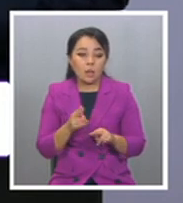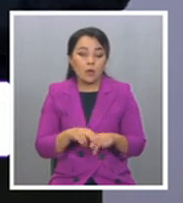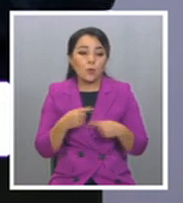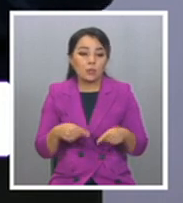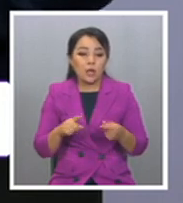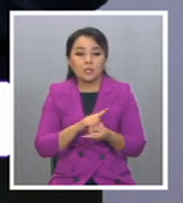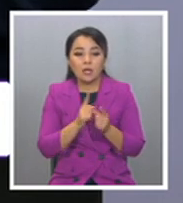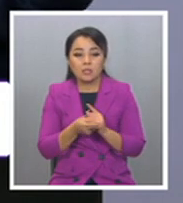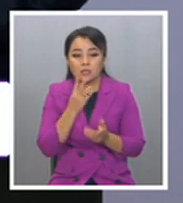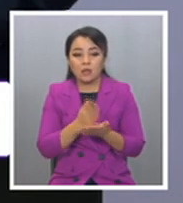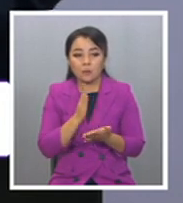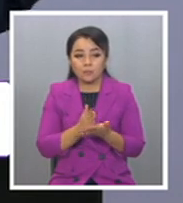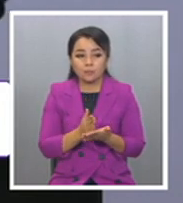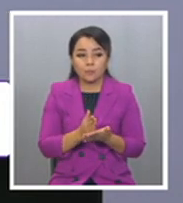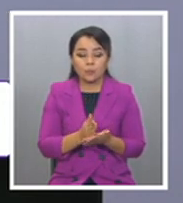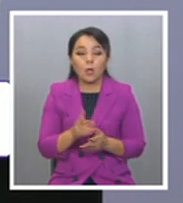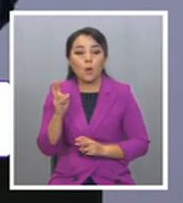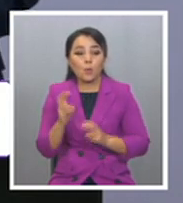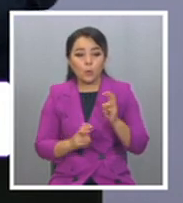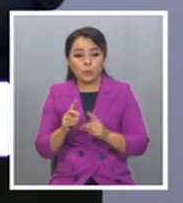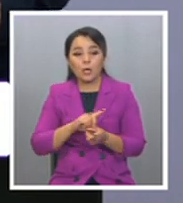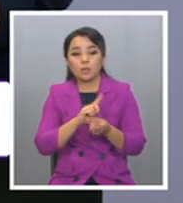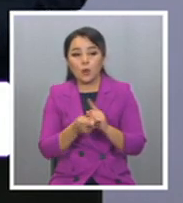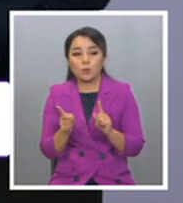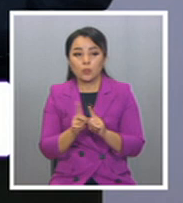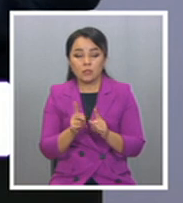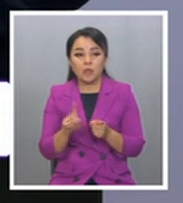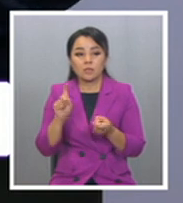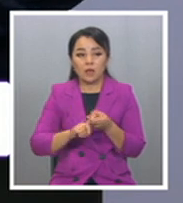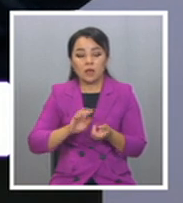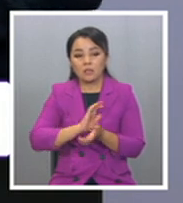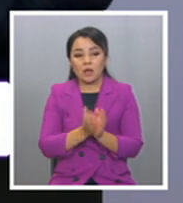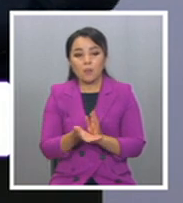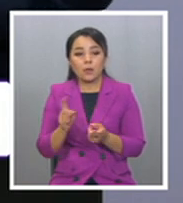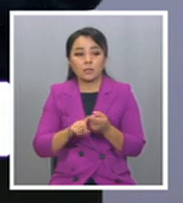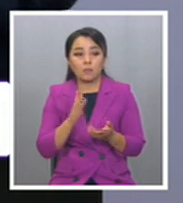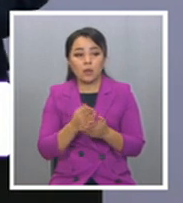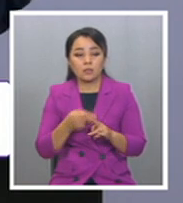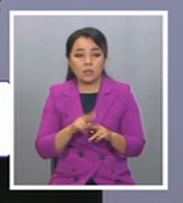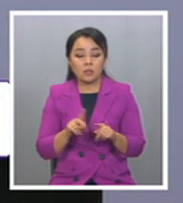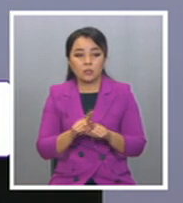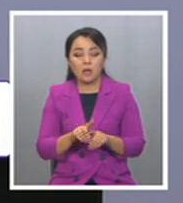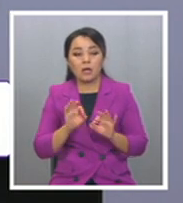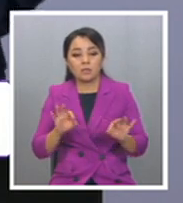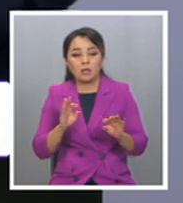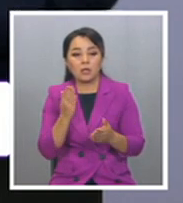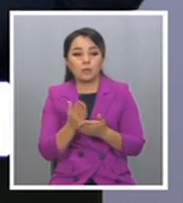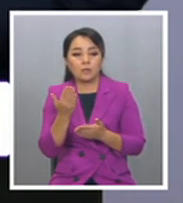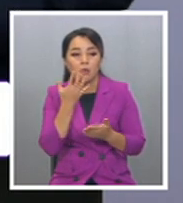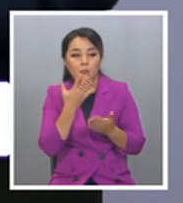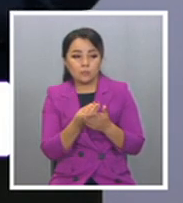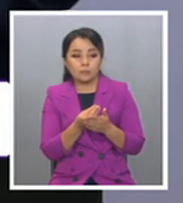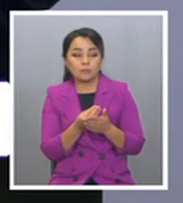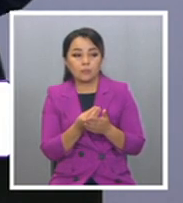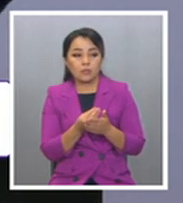бұл өнеркәсіп төңкерісімен тығыз байланысты. Алдыңғы жаңағы слайдқа назар аударатын